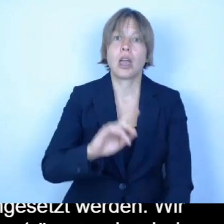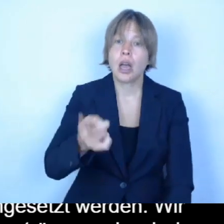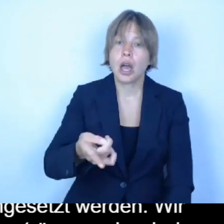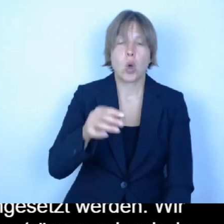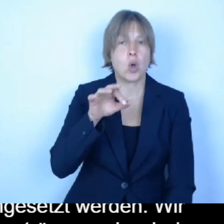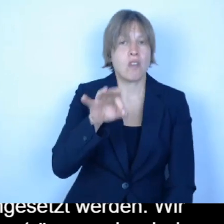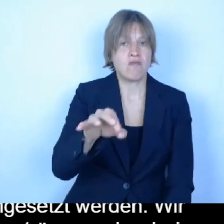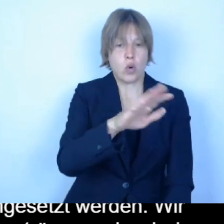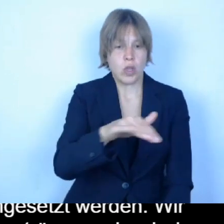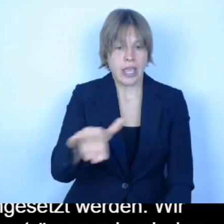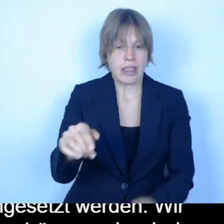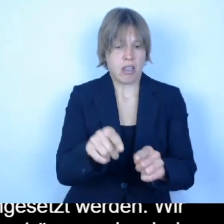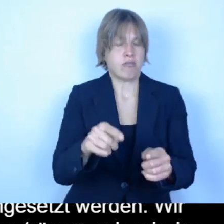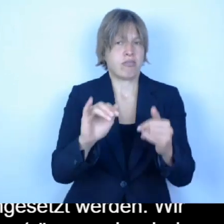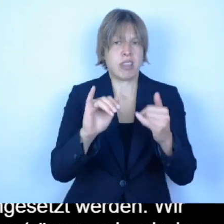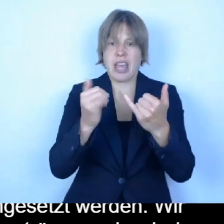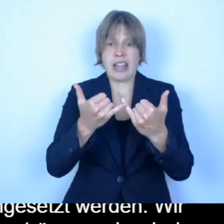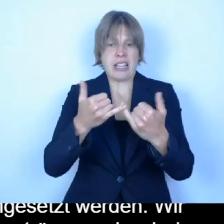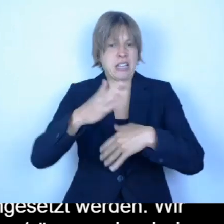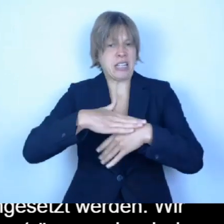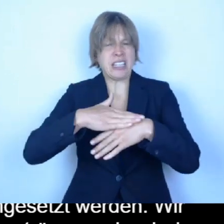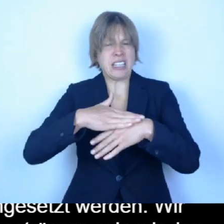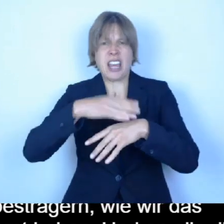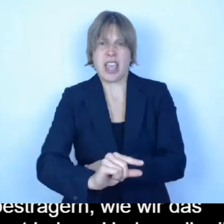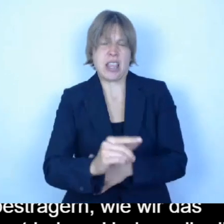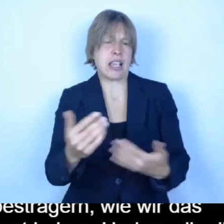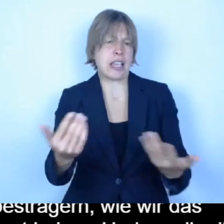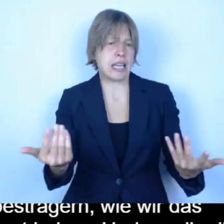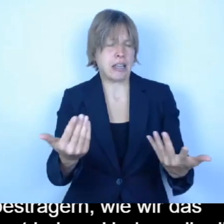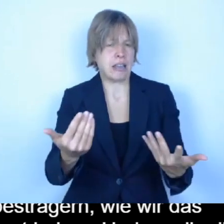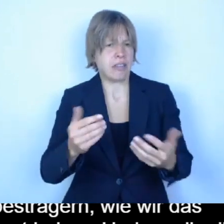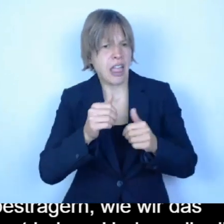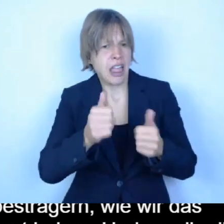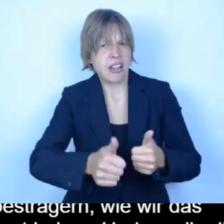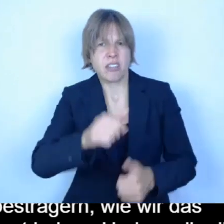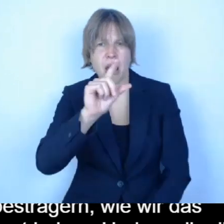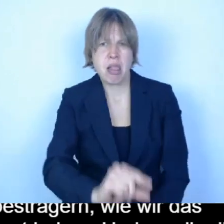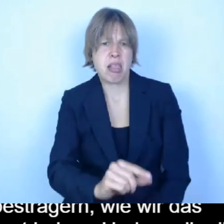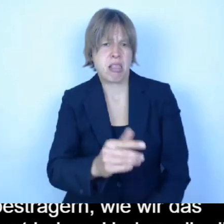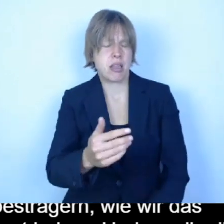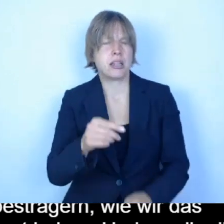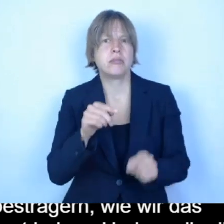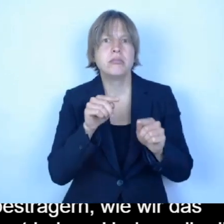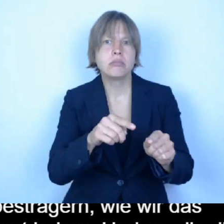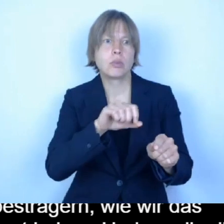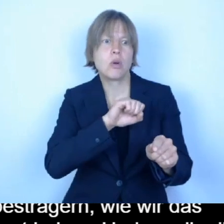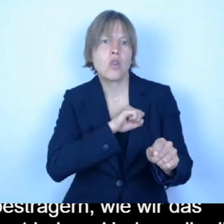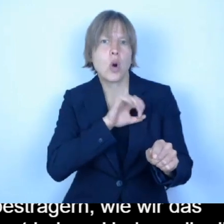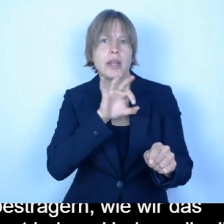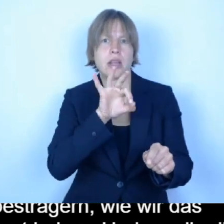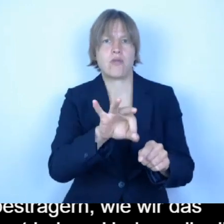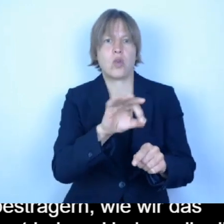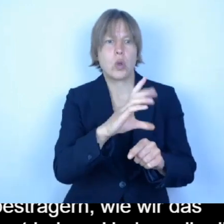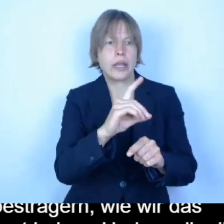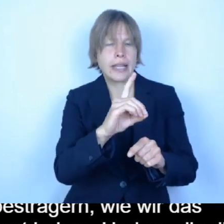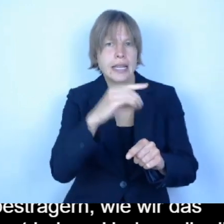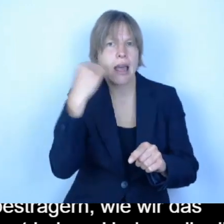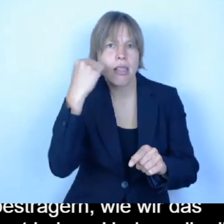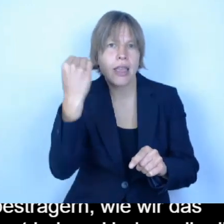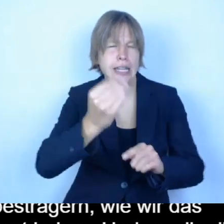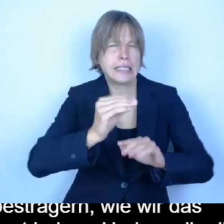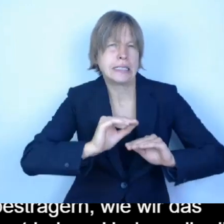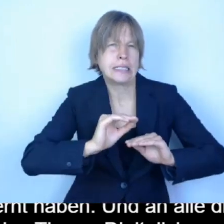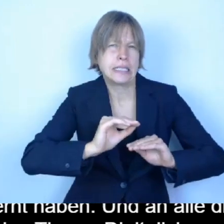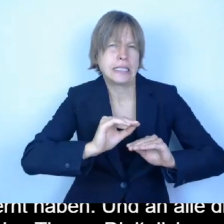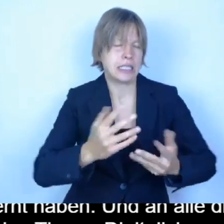über diesen digital, über das digitale Tool, vielleicht auch künftig mehr Möglichkeiten besteht, also zum Beispiel mit Einheiten, die abrufbar sind, auch